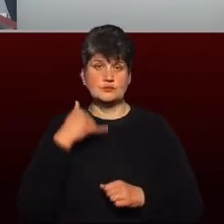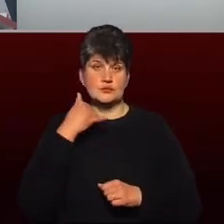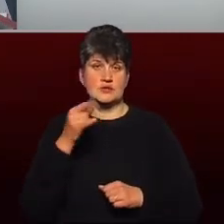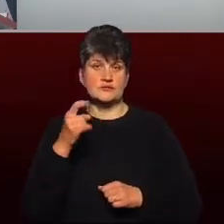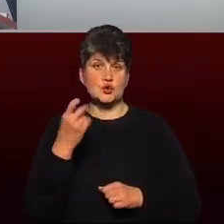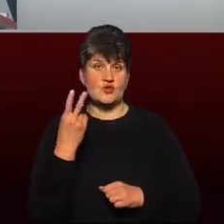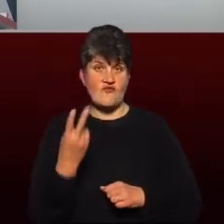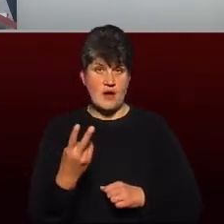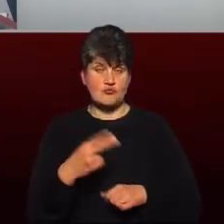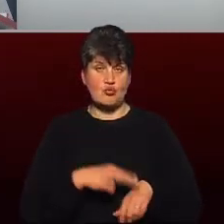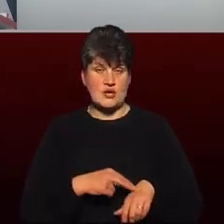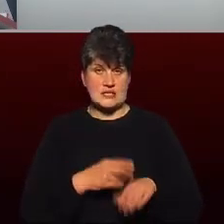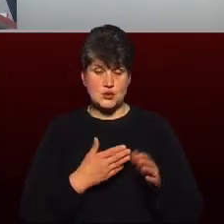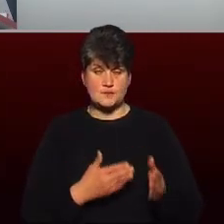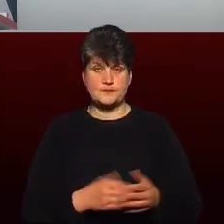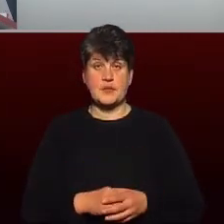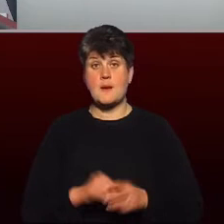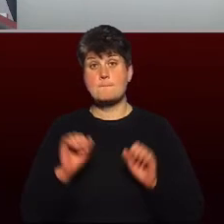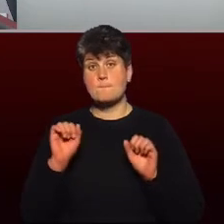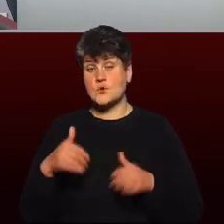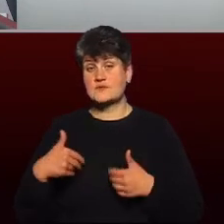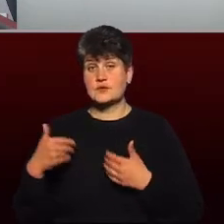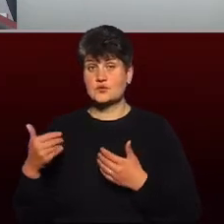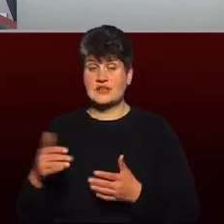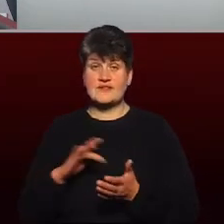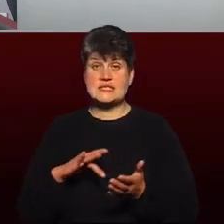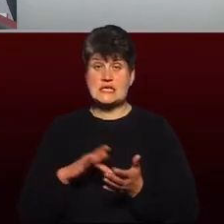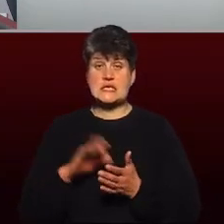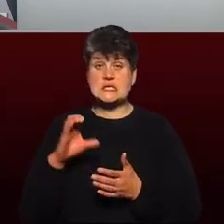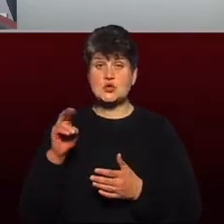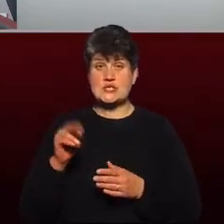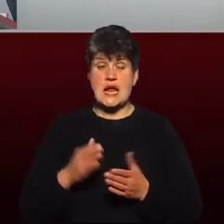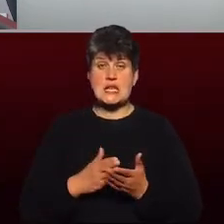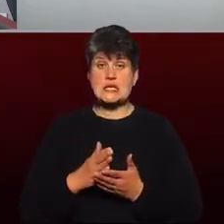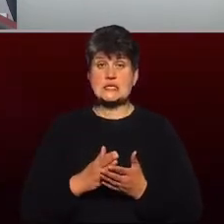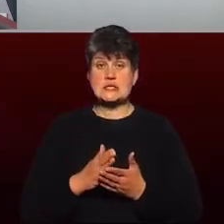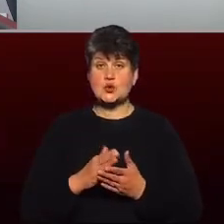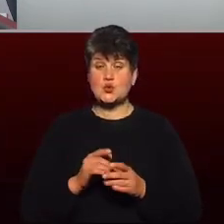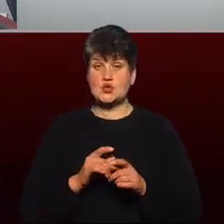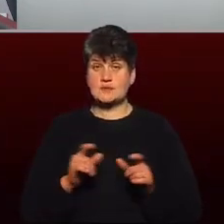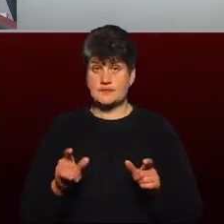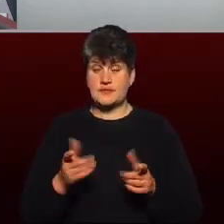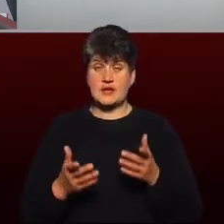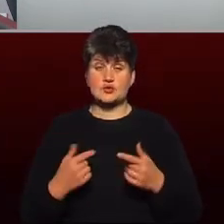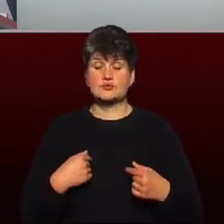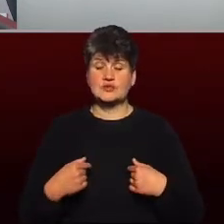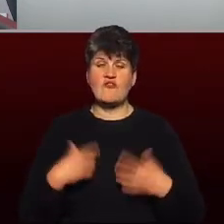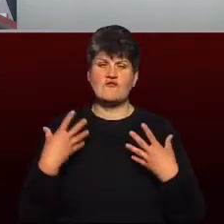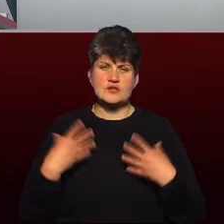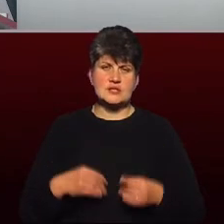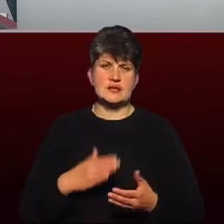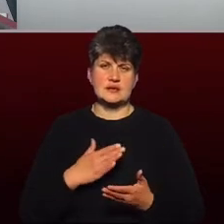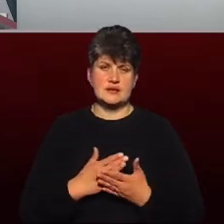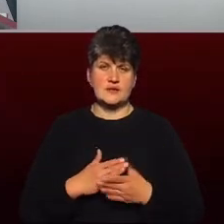поліцію, може звернутися в центр соціальних служб. Якщо вона вже постраждала від